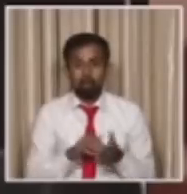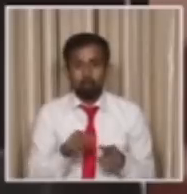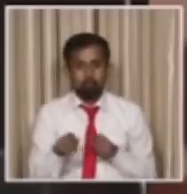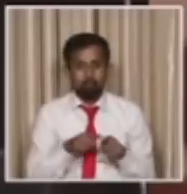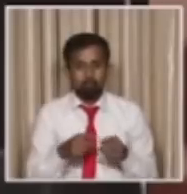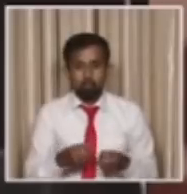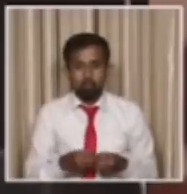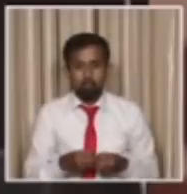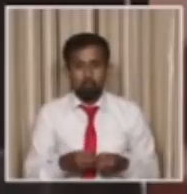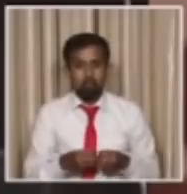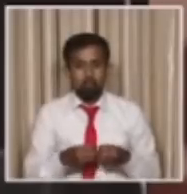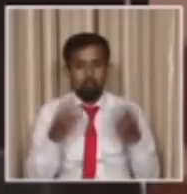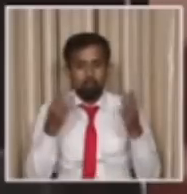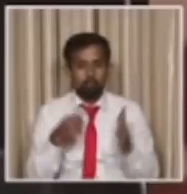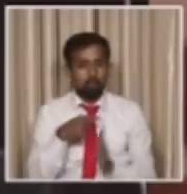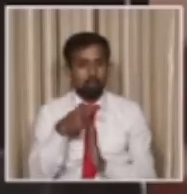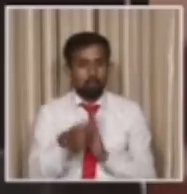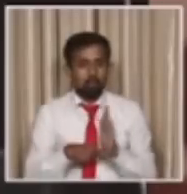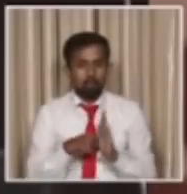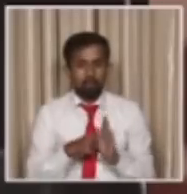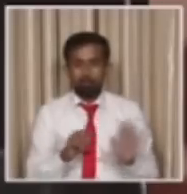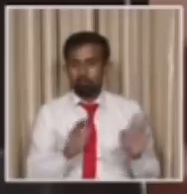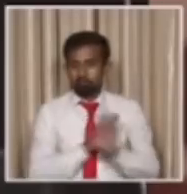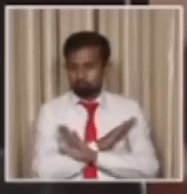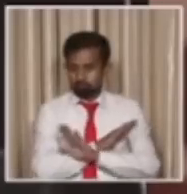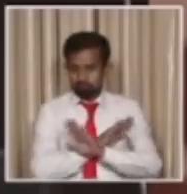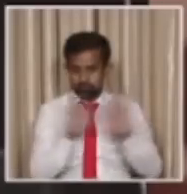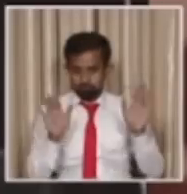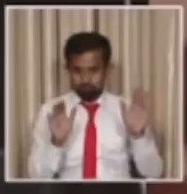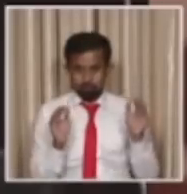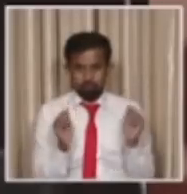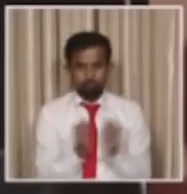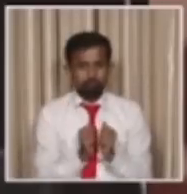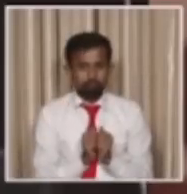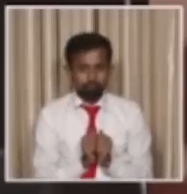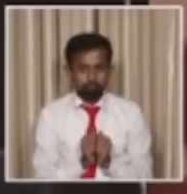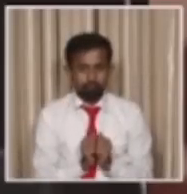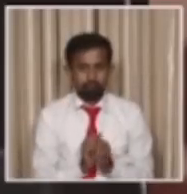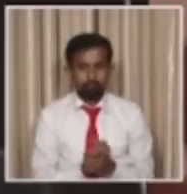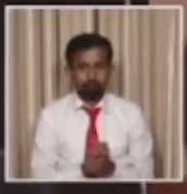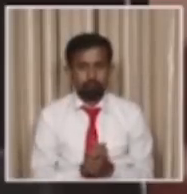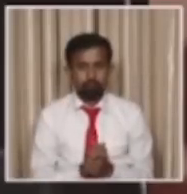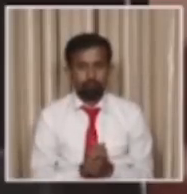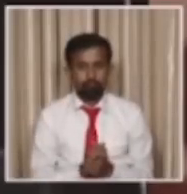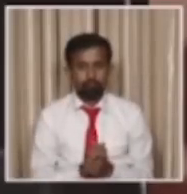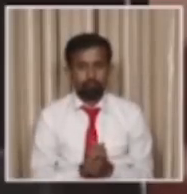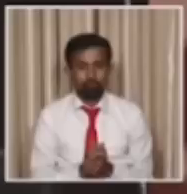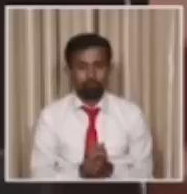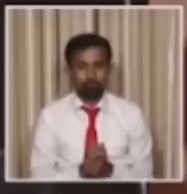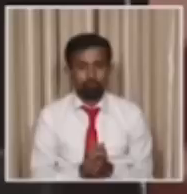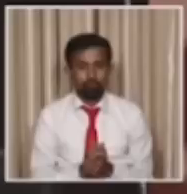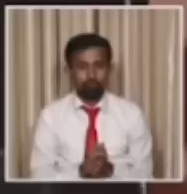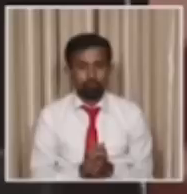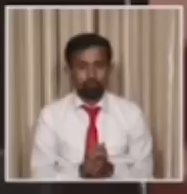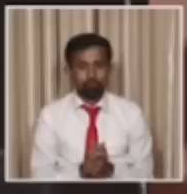ප්‍රහාරයක් මේ රටේ සිදු නොවෙන්න ක්‍රියා කිරීම. ඉතින් ඒ ඒ